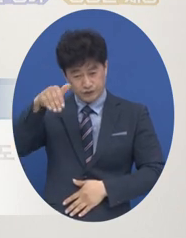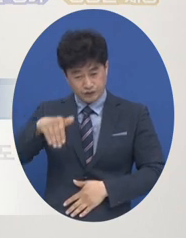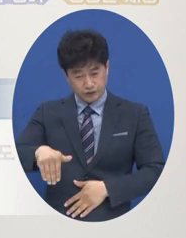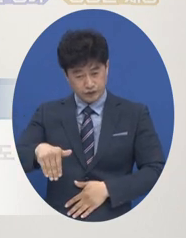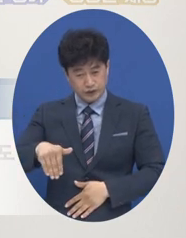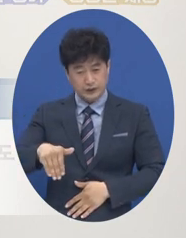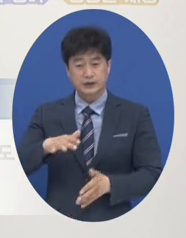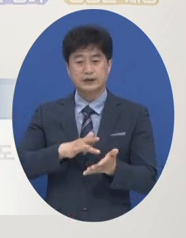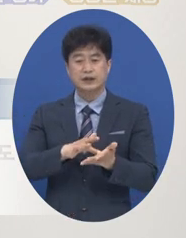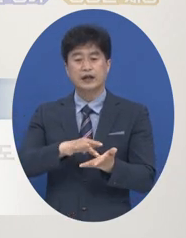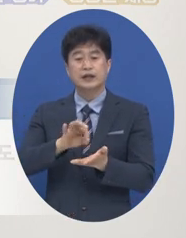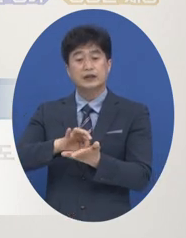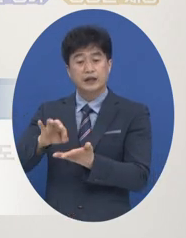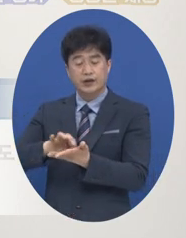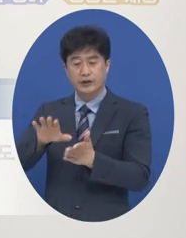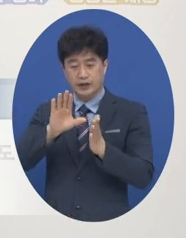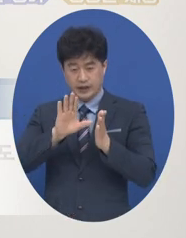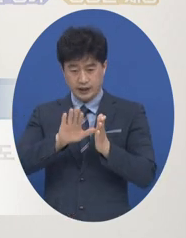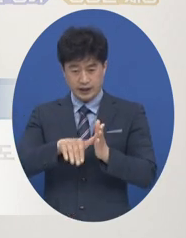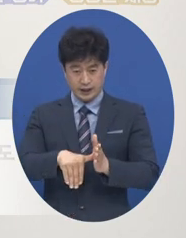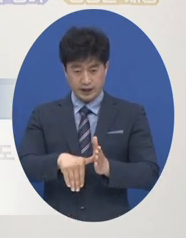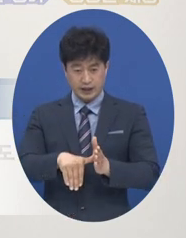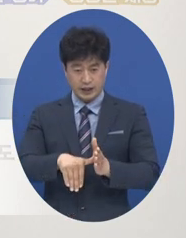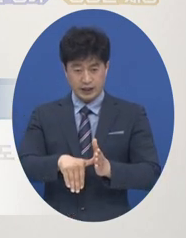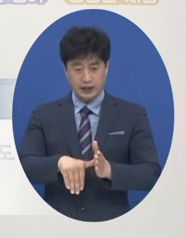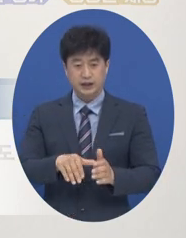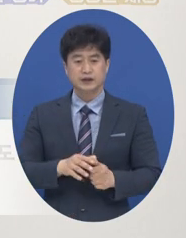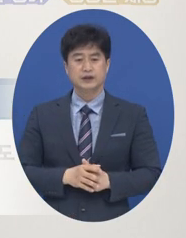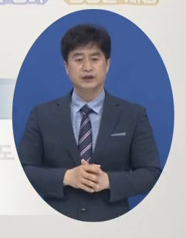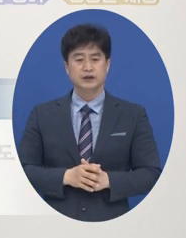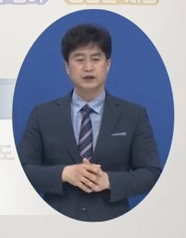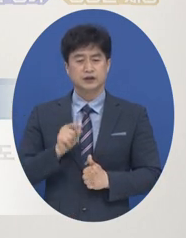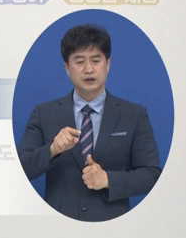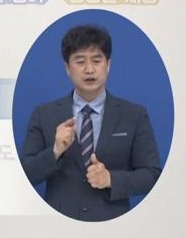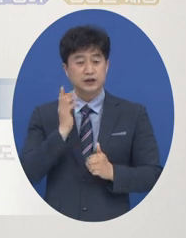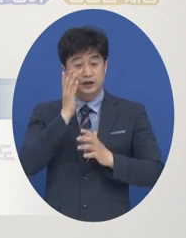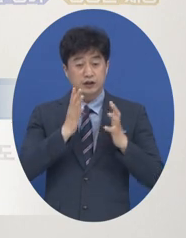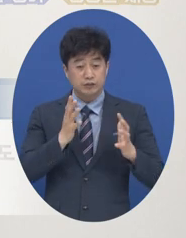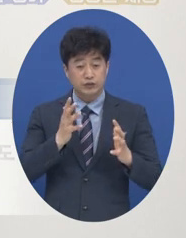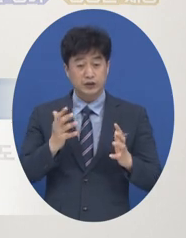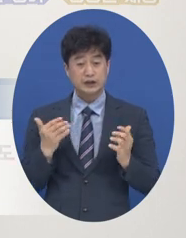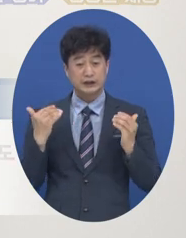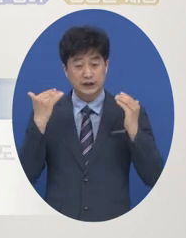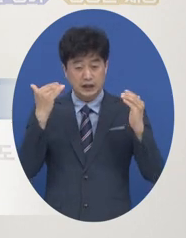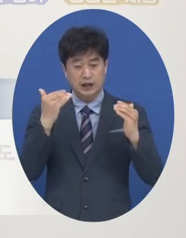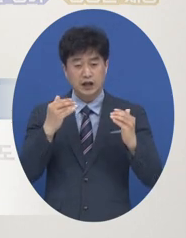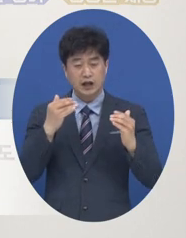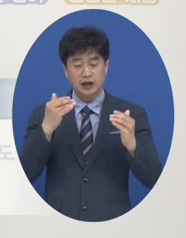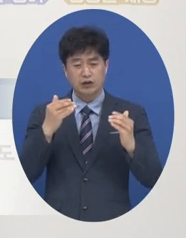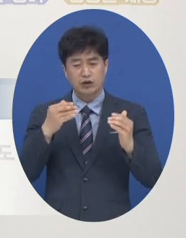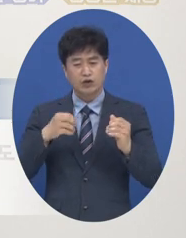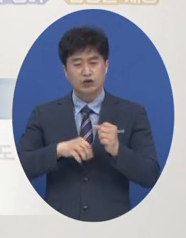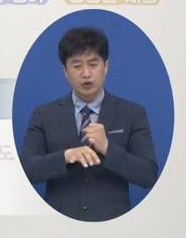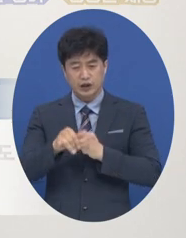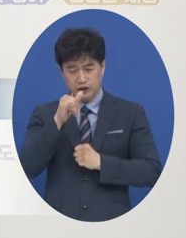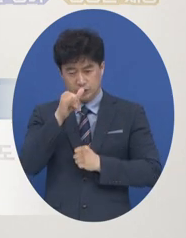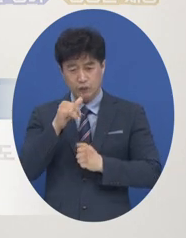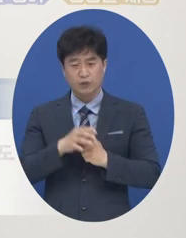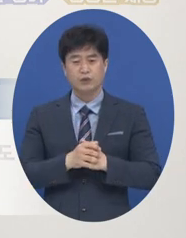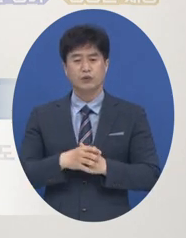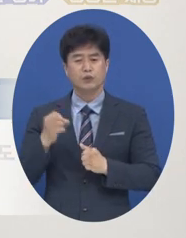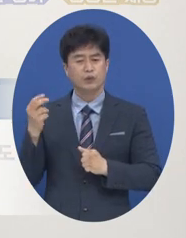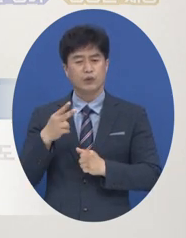하거나 약효가 떨어진 그런 농약을 사용할 때에는 작물 성장에 영향을 줄 뿐만